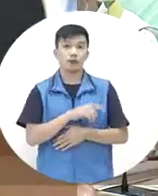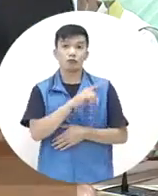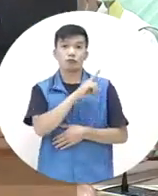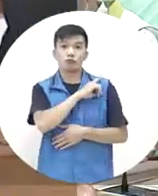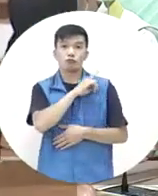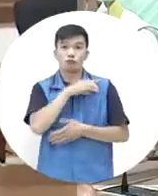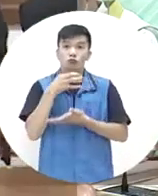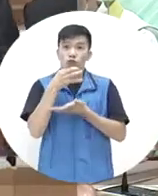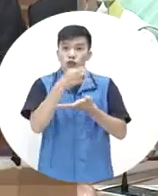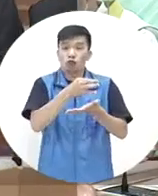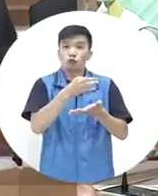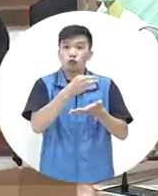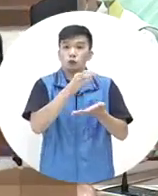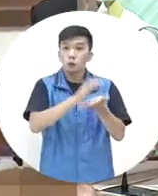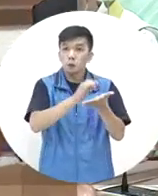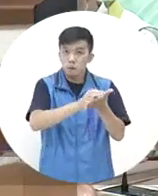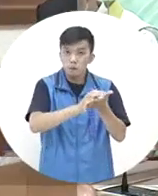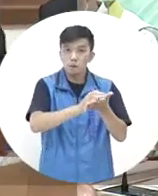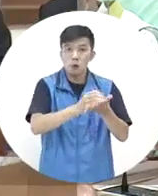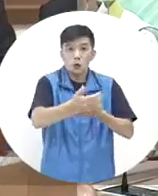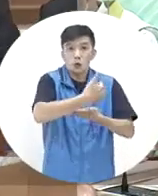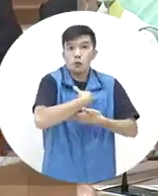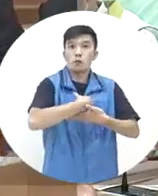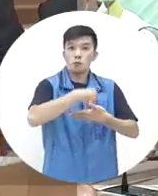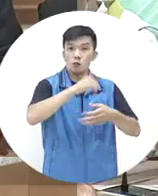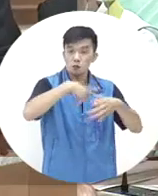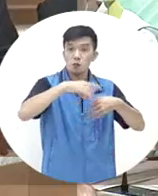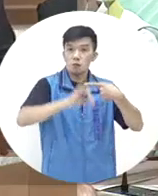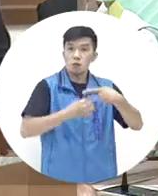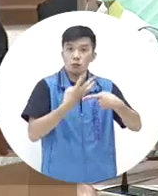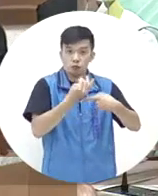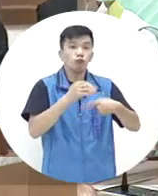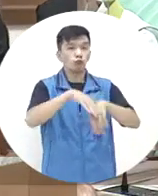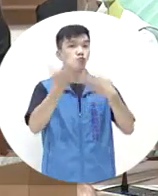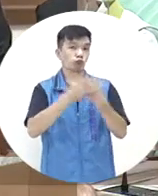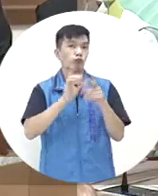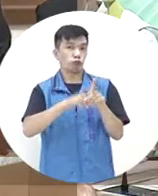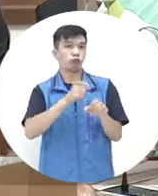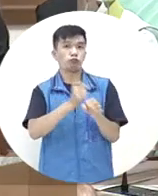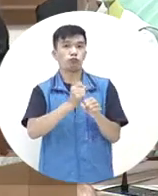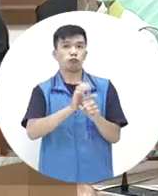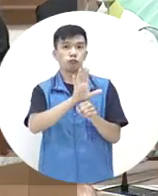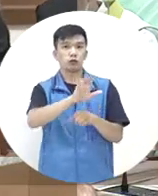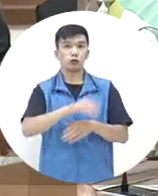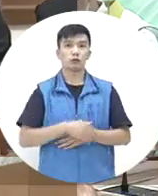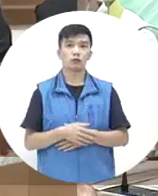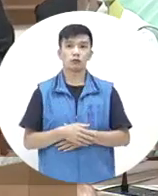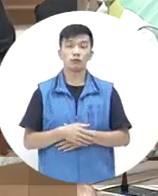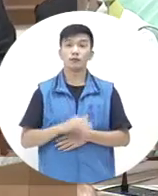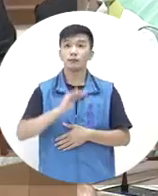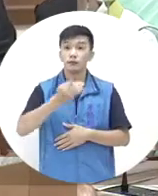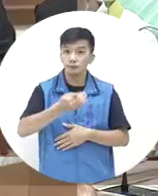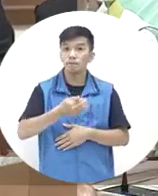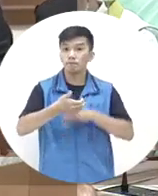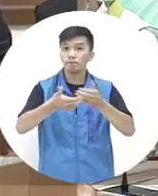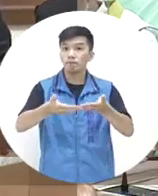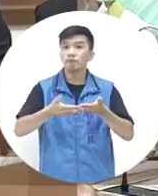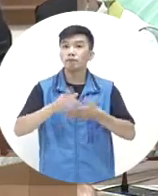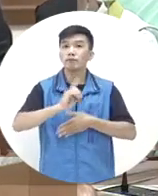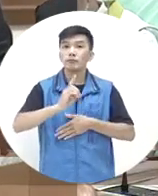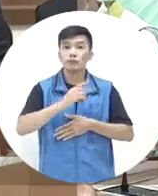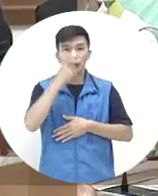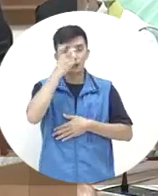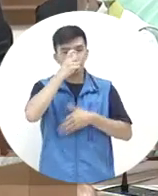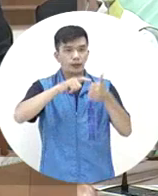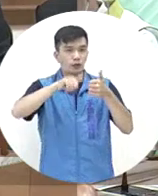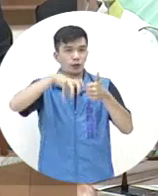们的这个举债的委员会通过，都照那个进度在实现。那最主要就是审计处看的资料内容，是因为